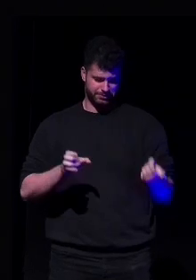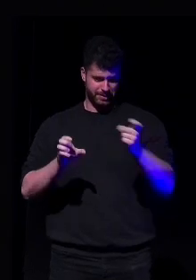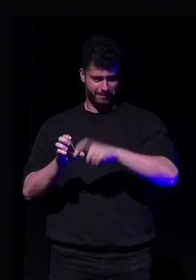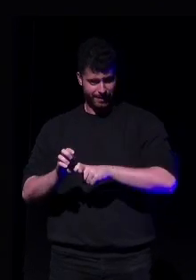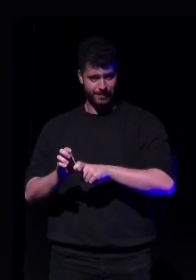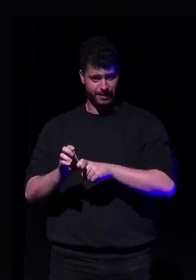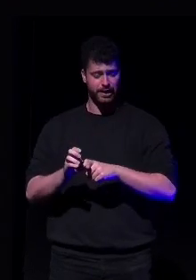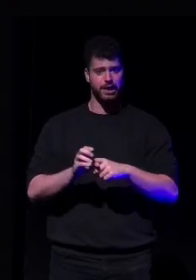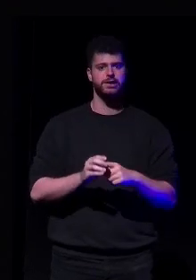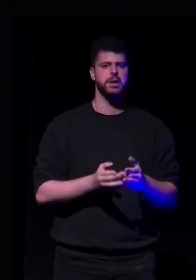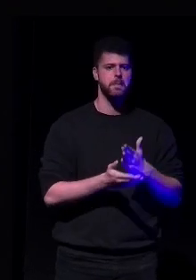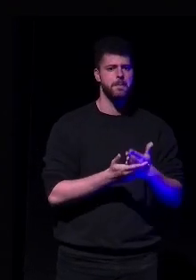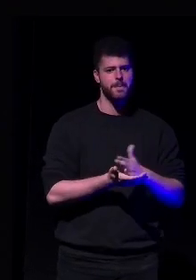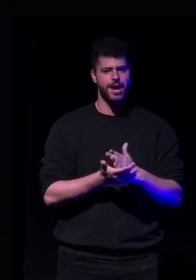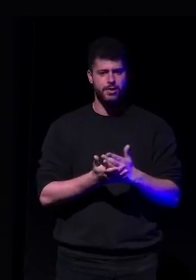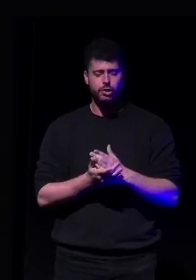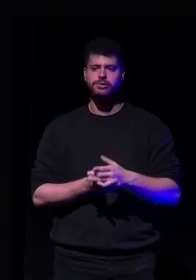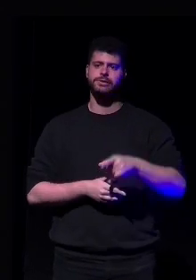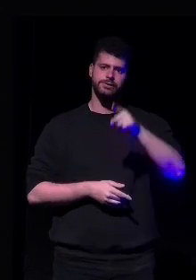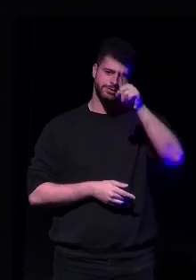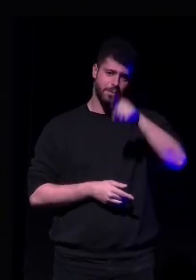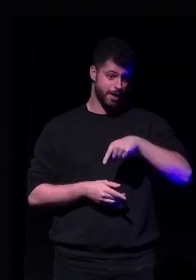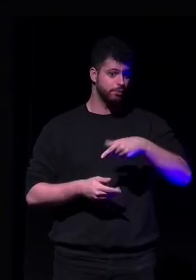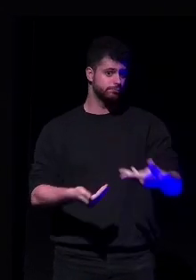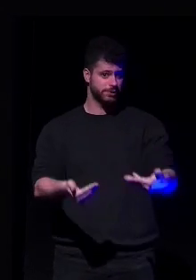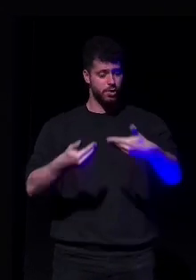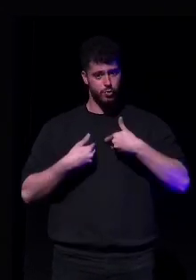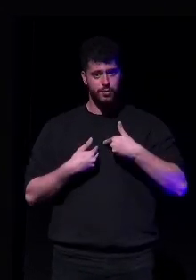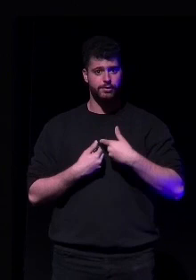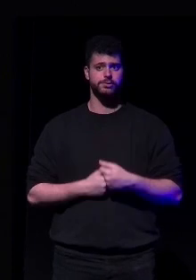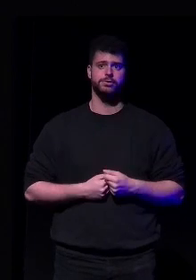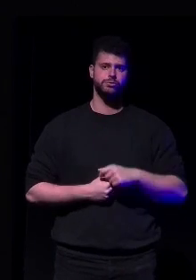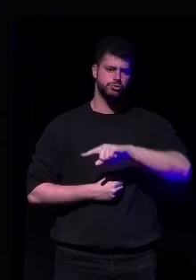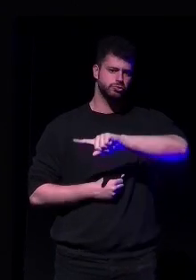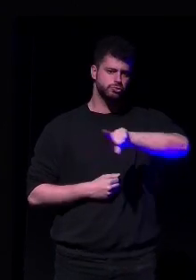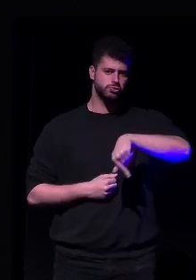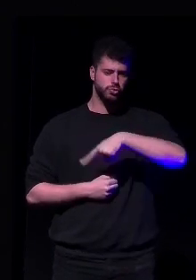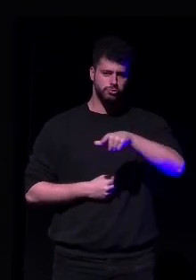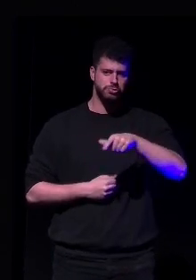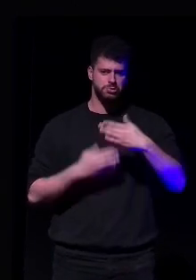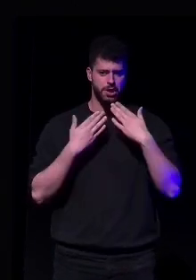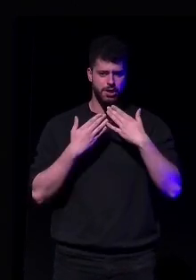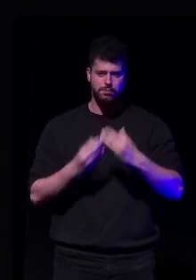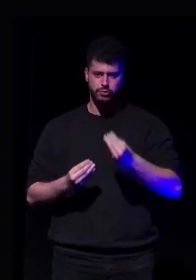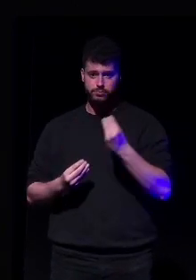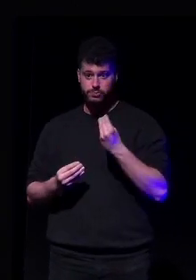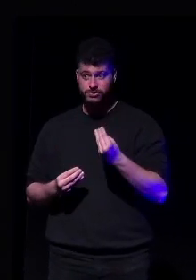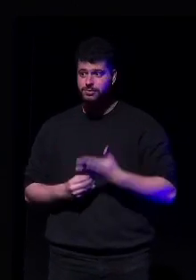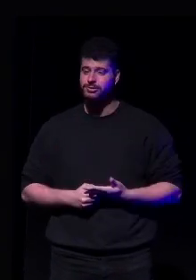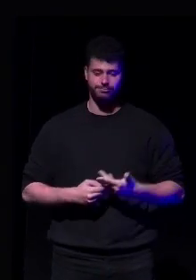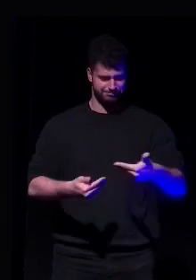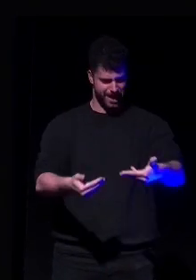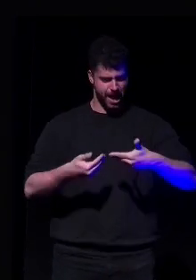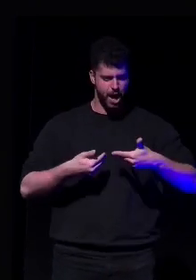nostres mitjans, però que tots així fan un esforç, intervenen, ens ajuden, i en aquest sentit nosaltres ho valorem molt perquè aquestes petites aportacions fan